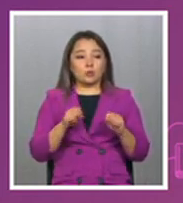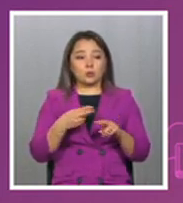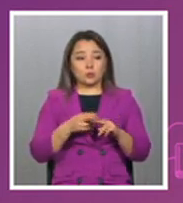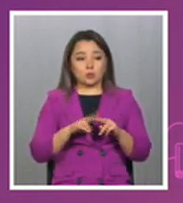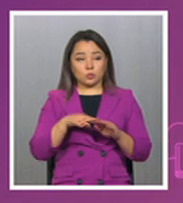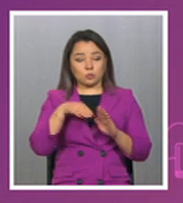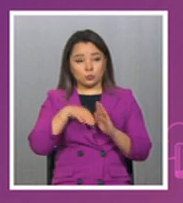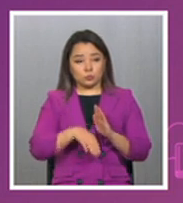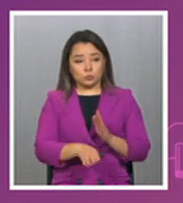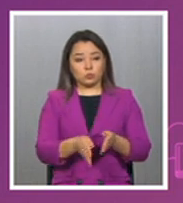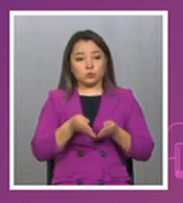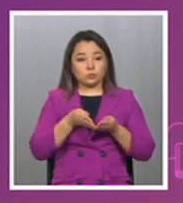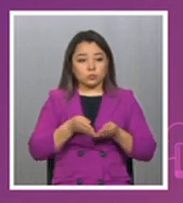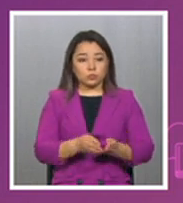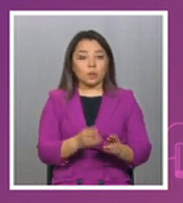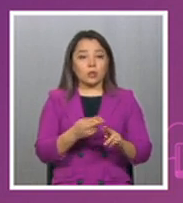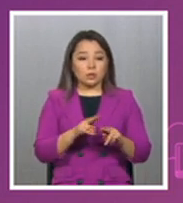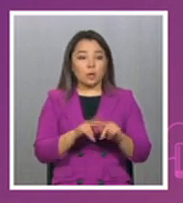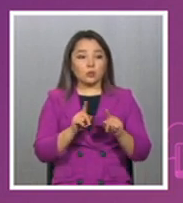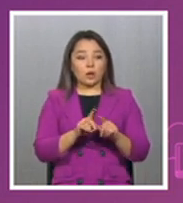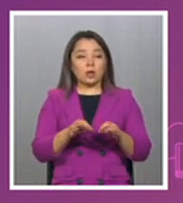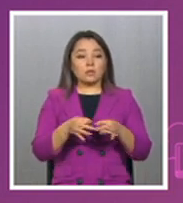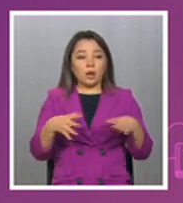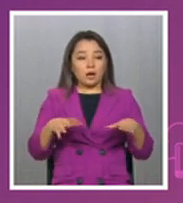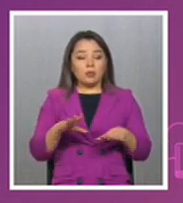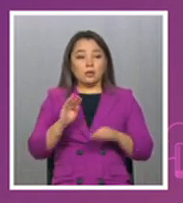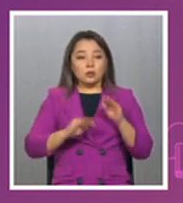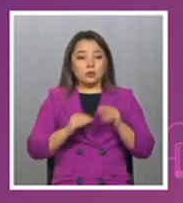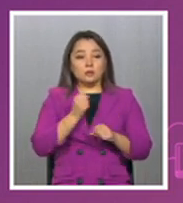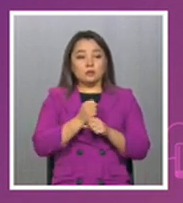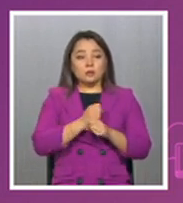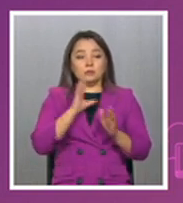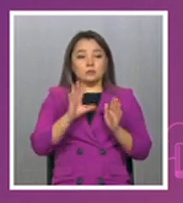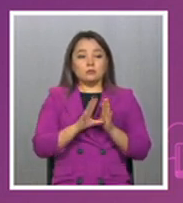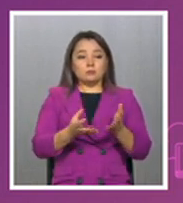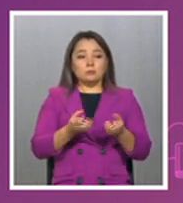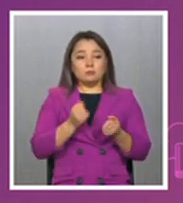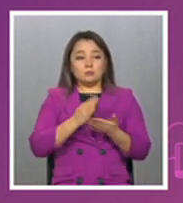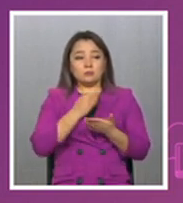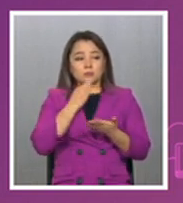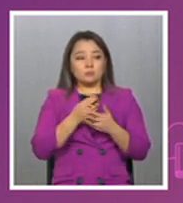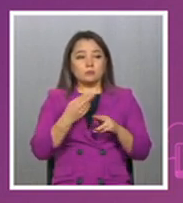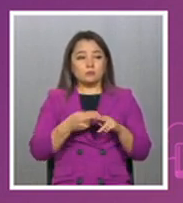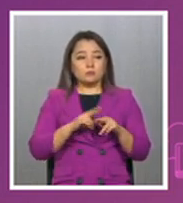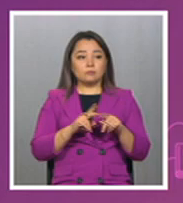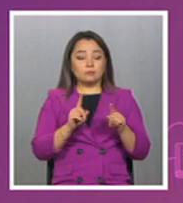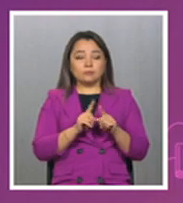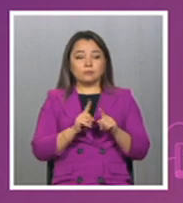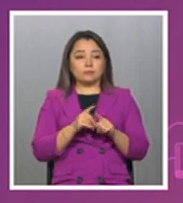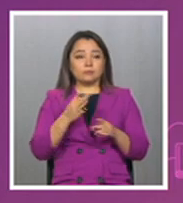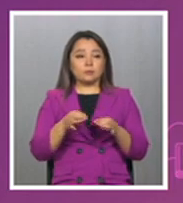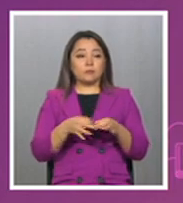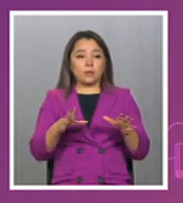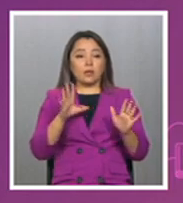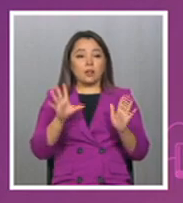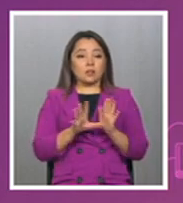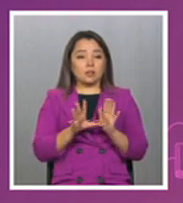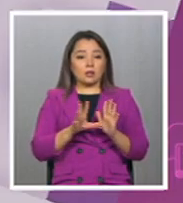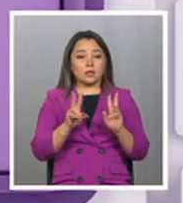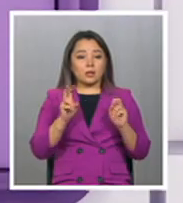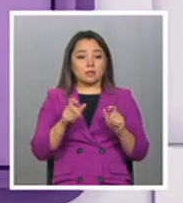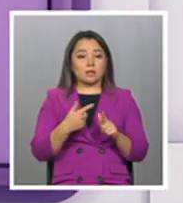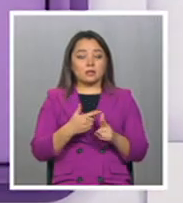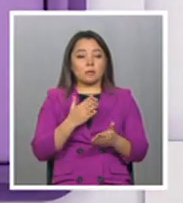Сүңгуір қайықтың қозғалтқышы ядролық реактордан алынған энергияны қолданады. Бұны ядролық энергия деп